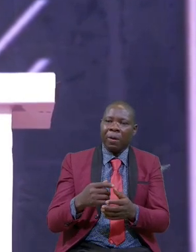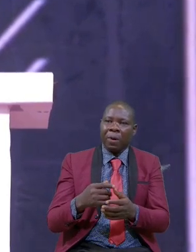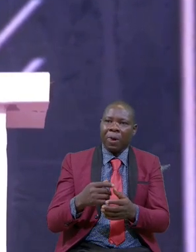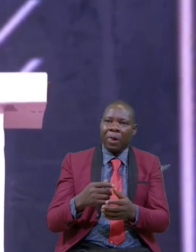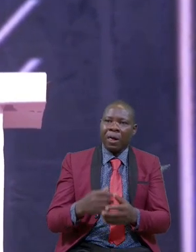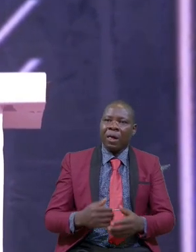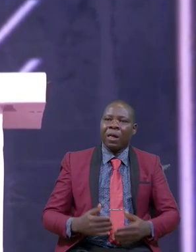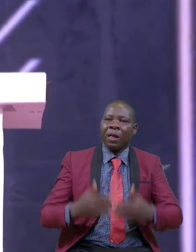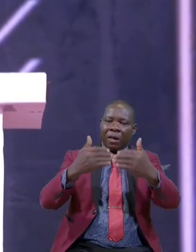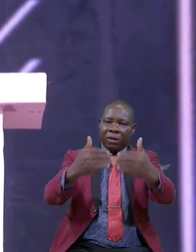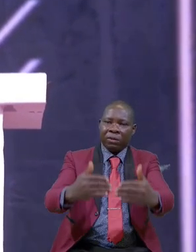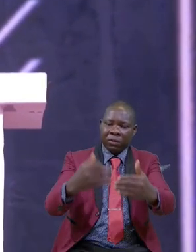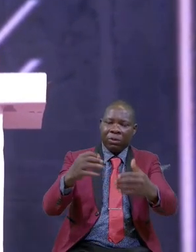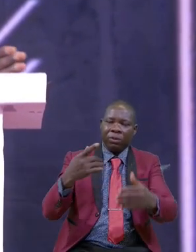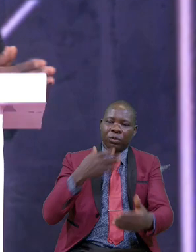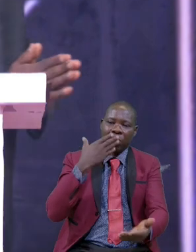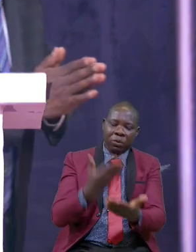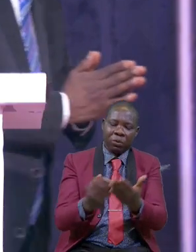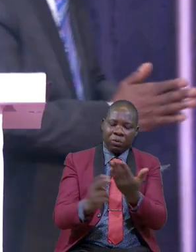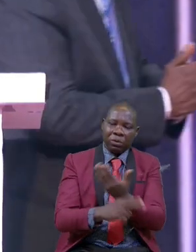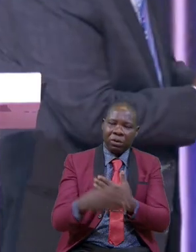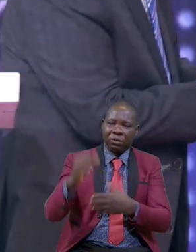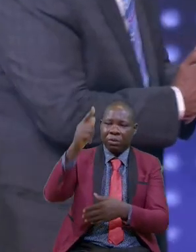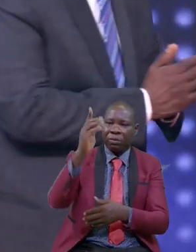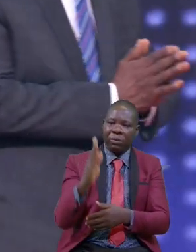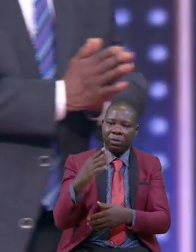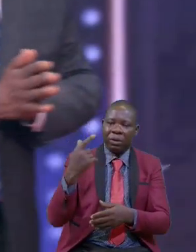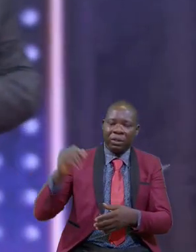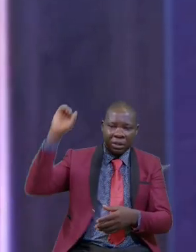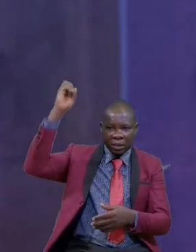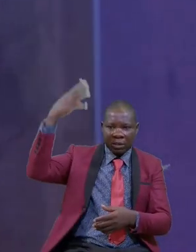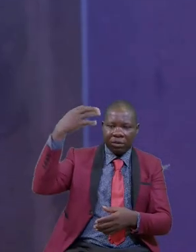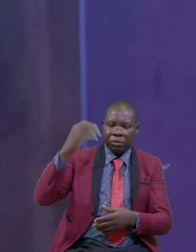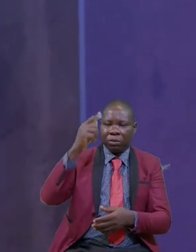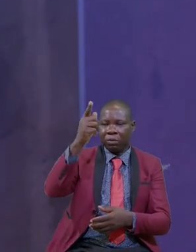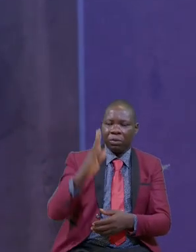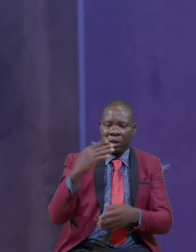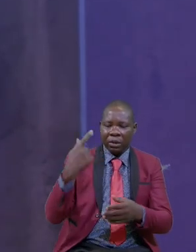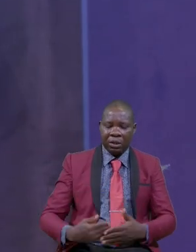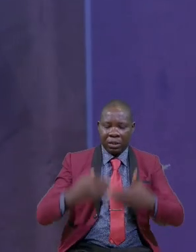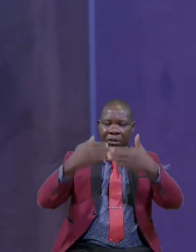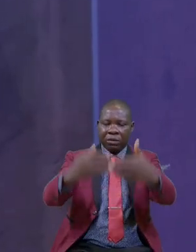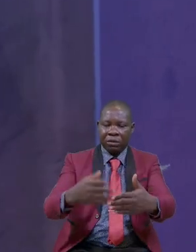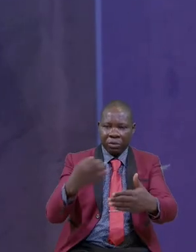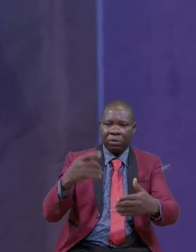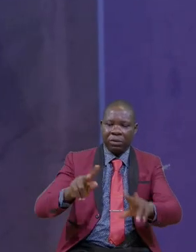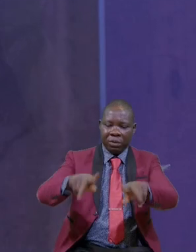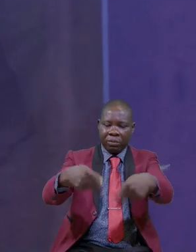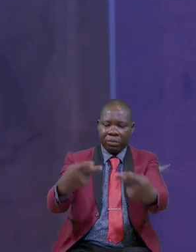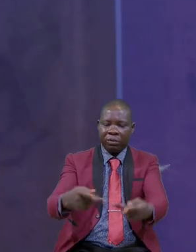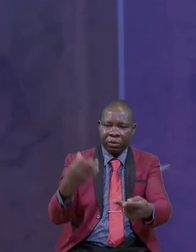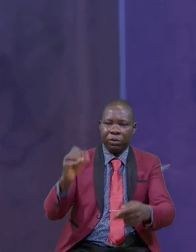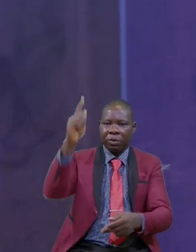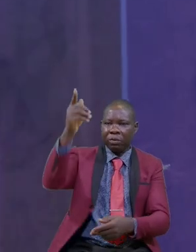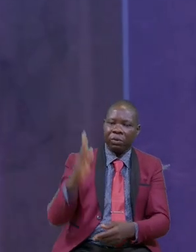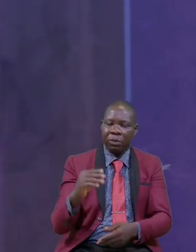of the grace of de God, la grâce de the Dieu, extension of the provision of God, moins, the extension de la grâce of de Dieu,